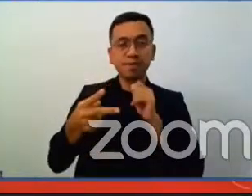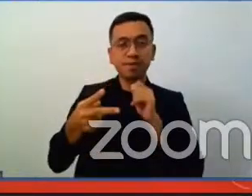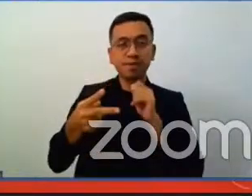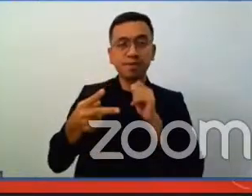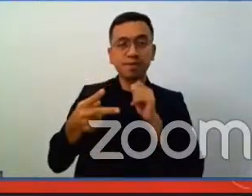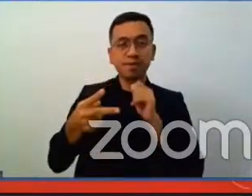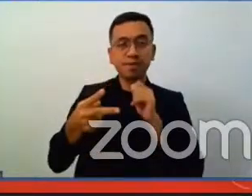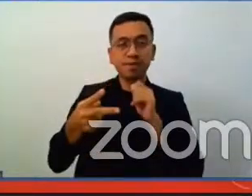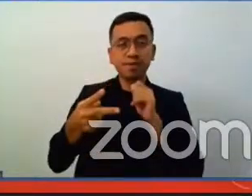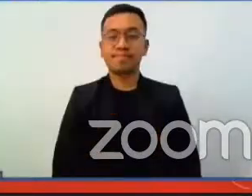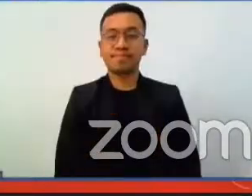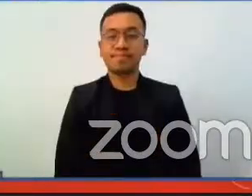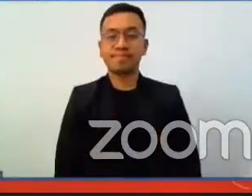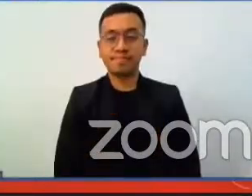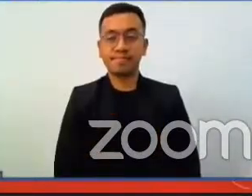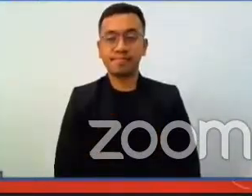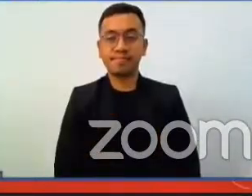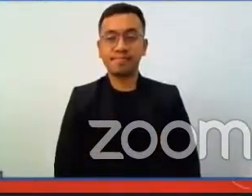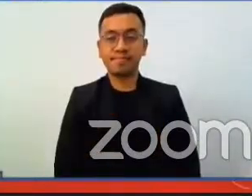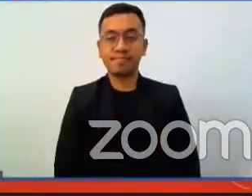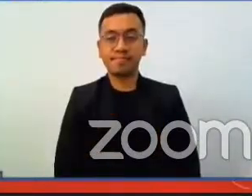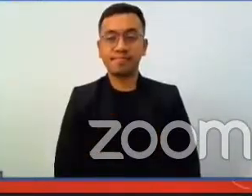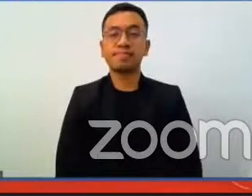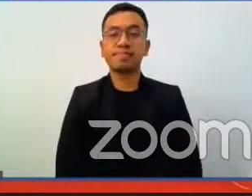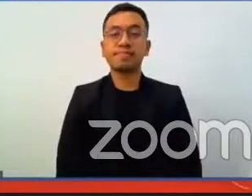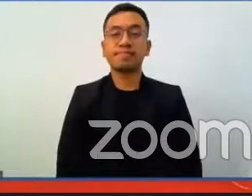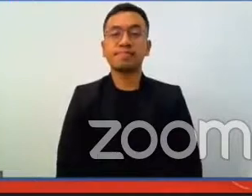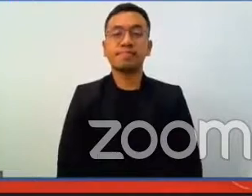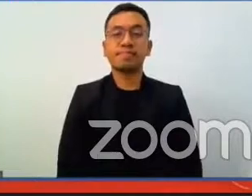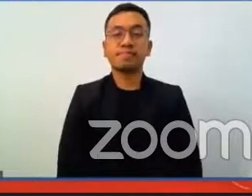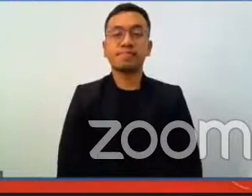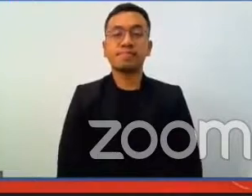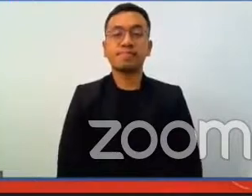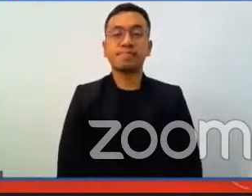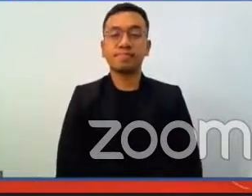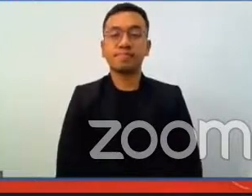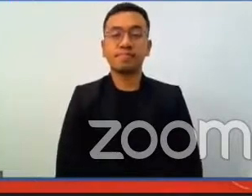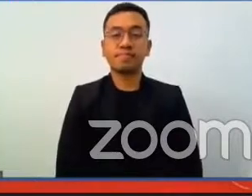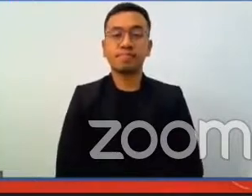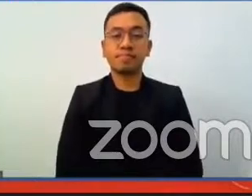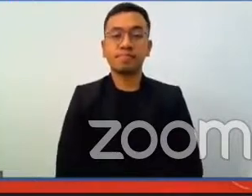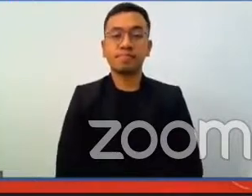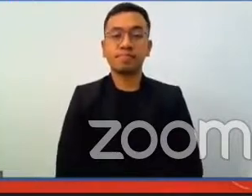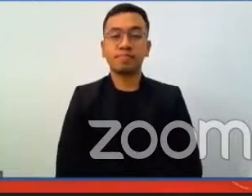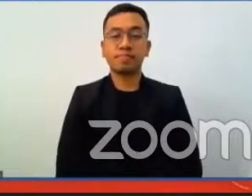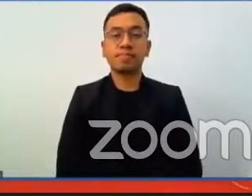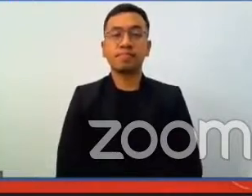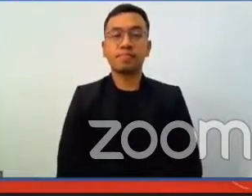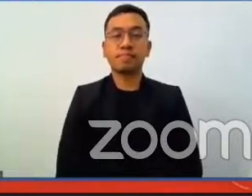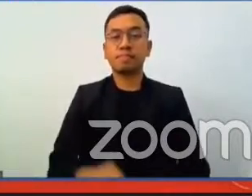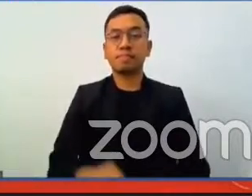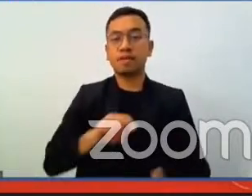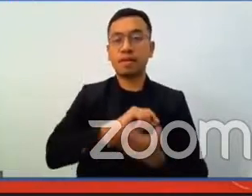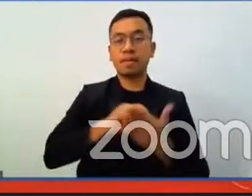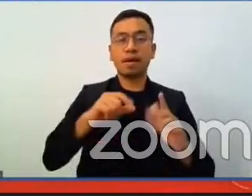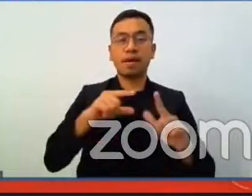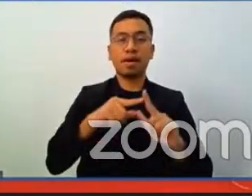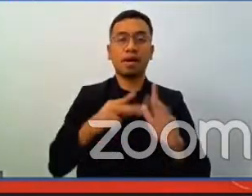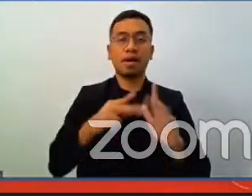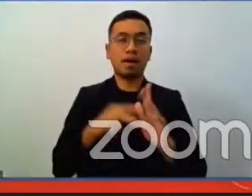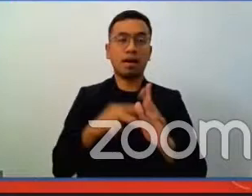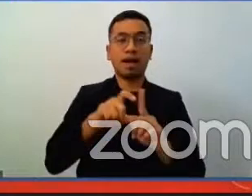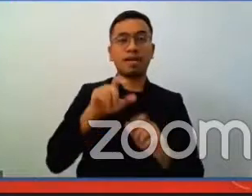paparan yang akan disampaikan oleh Bapak Andi Sulistiono Eskom. Beliau